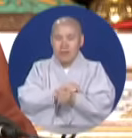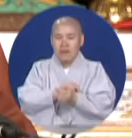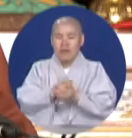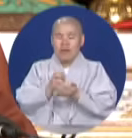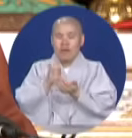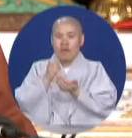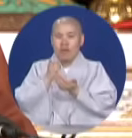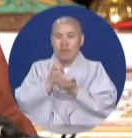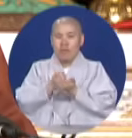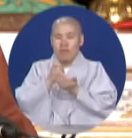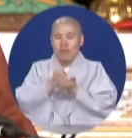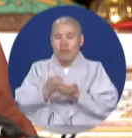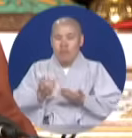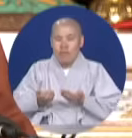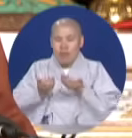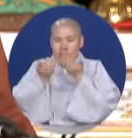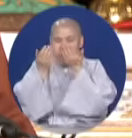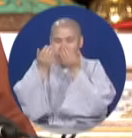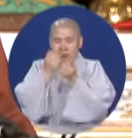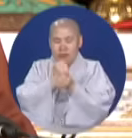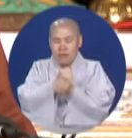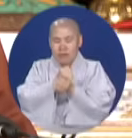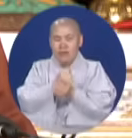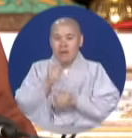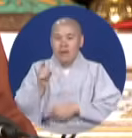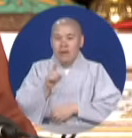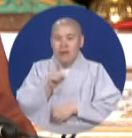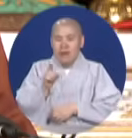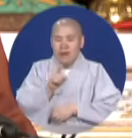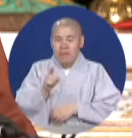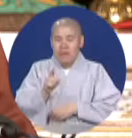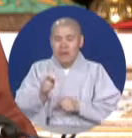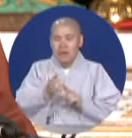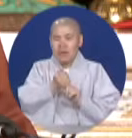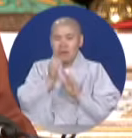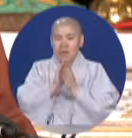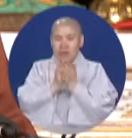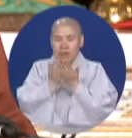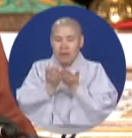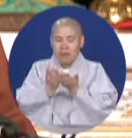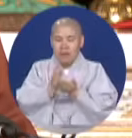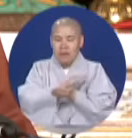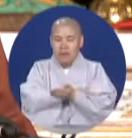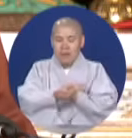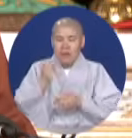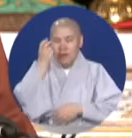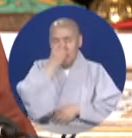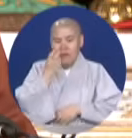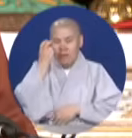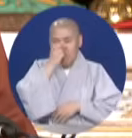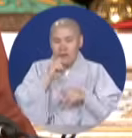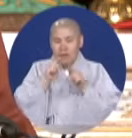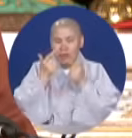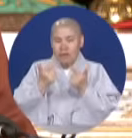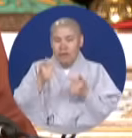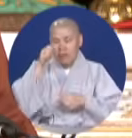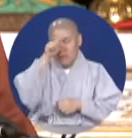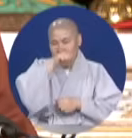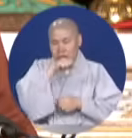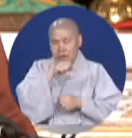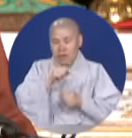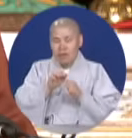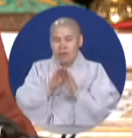법공양이니 뭐니 해가지고 아무 이런 경을 제대로 살피지 않고 그냥